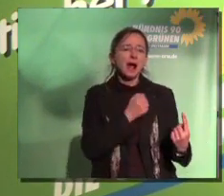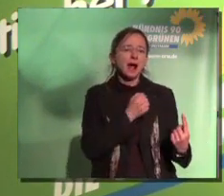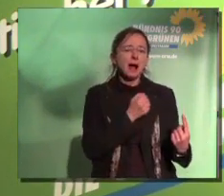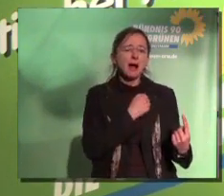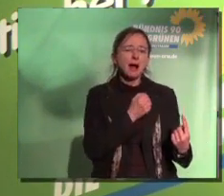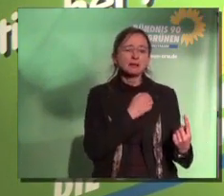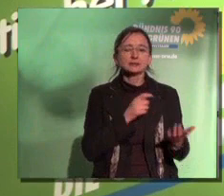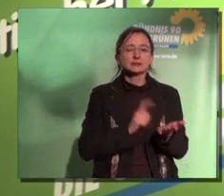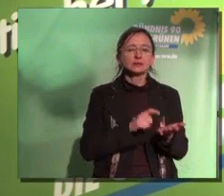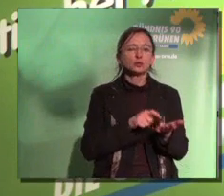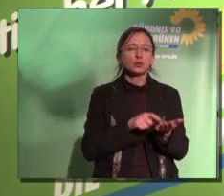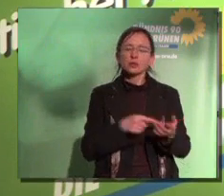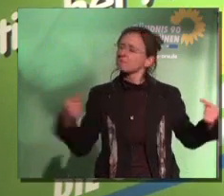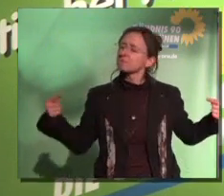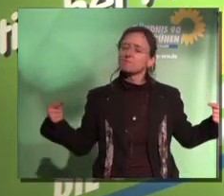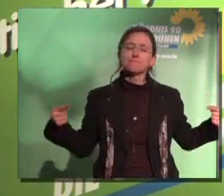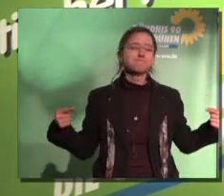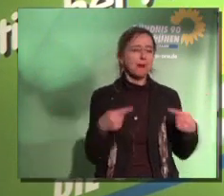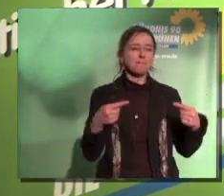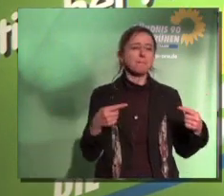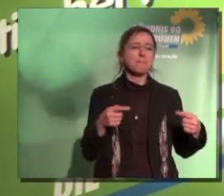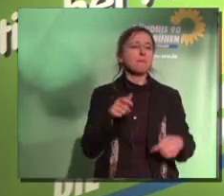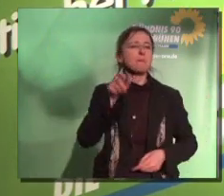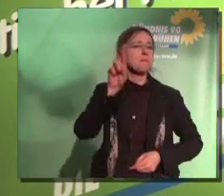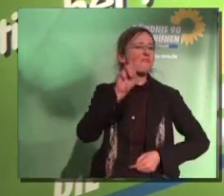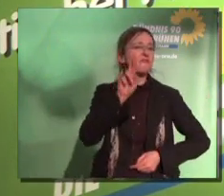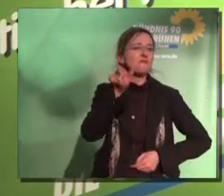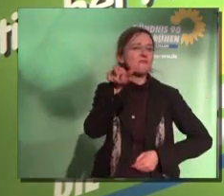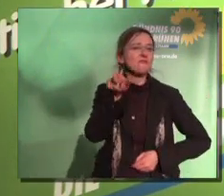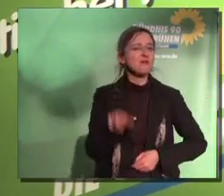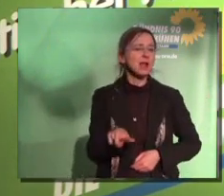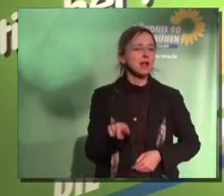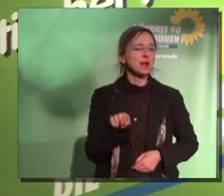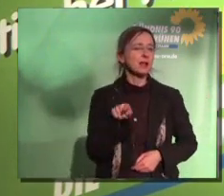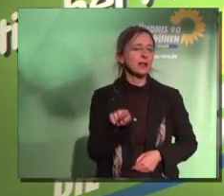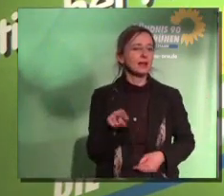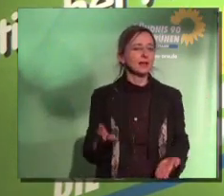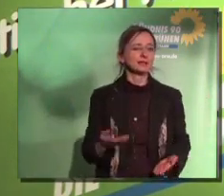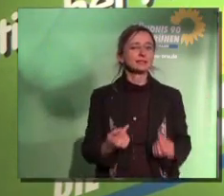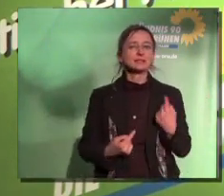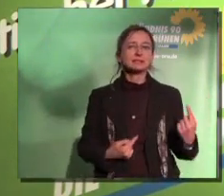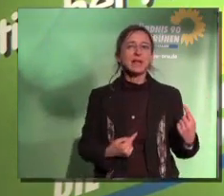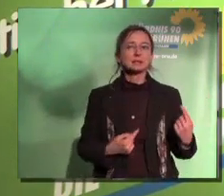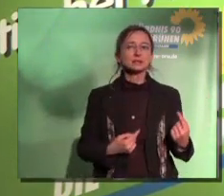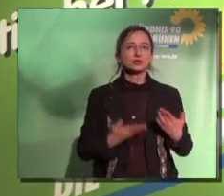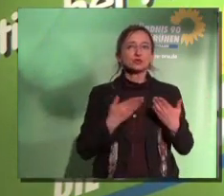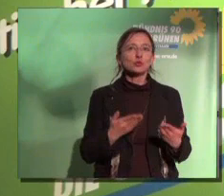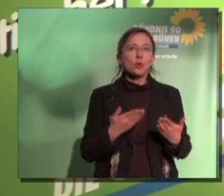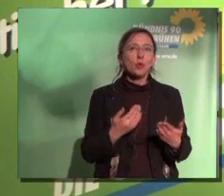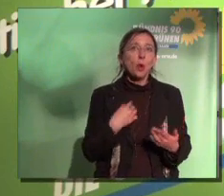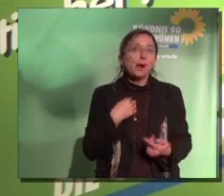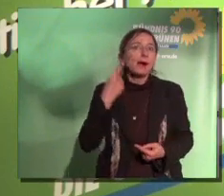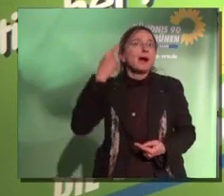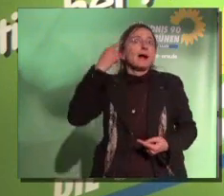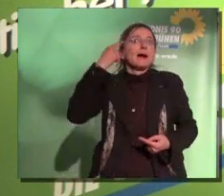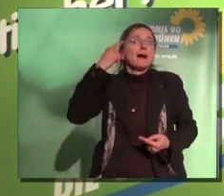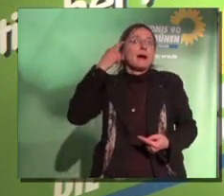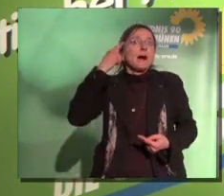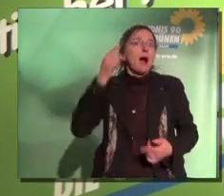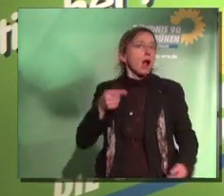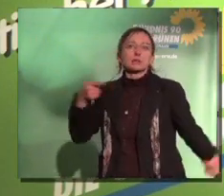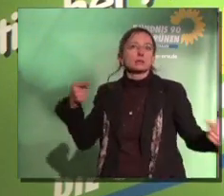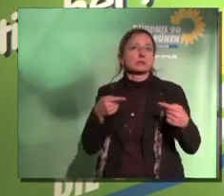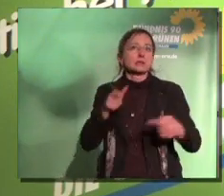er, ja. Und deshalb hat er diesen Tag gewählt, weil er weiß, an diesem Tag kann er seinen großen Gegner ausschalten. Und das ist